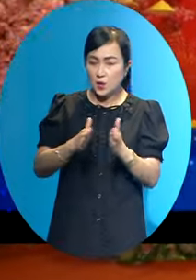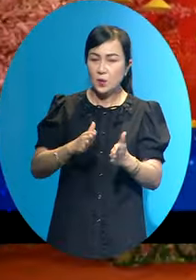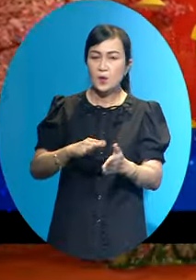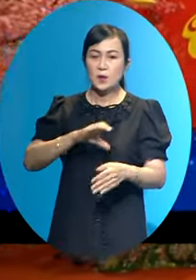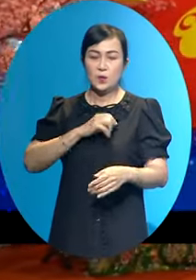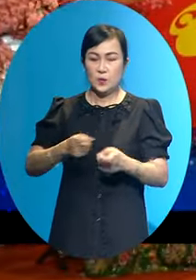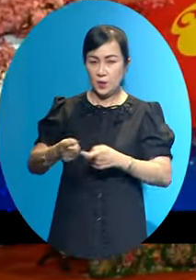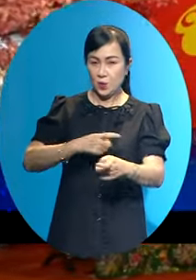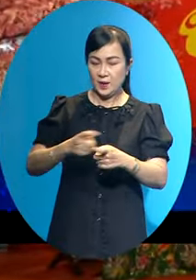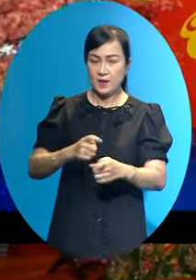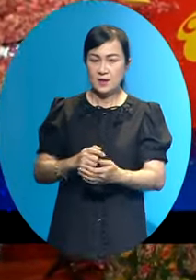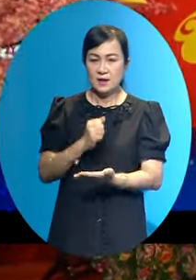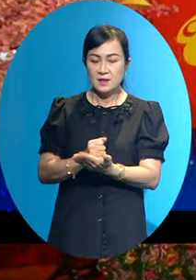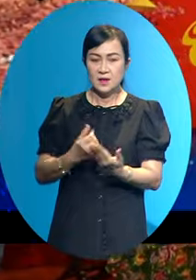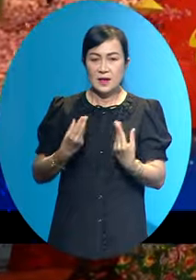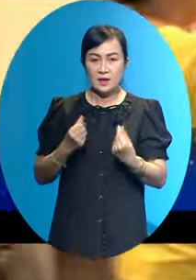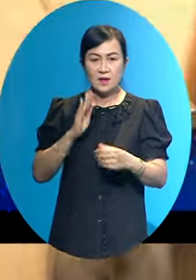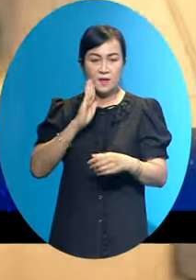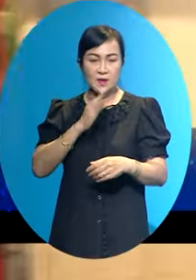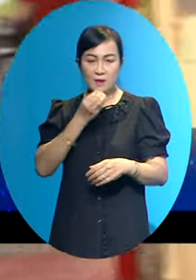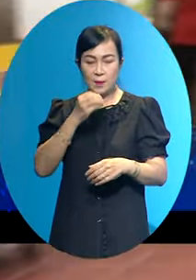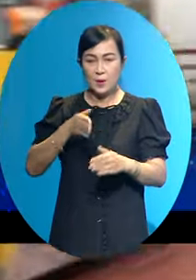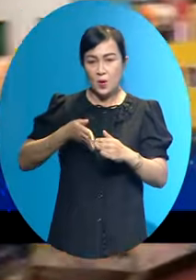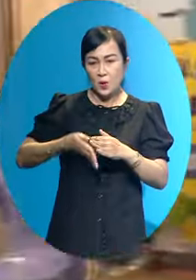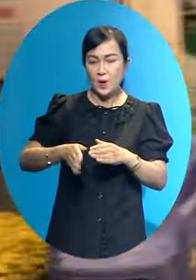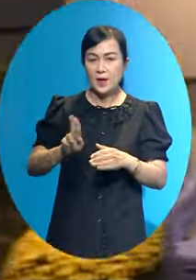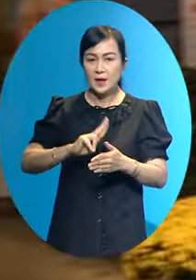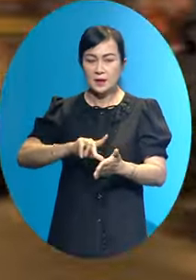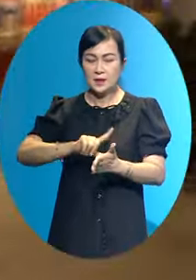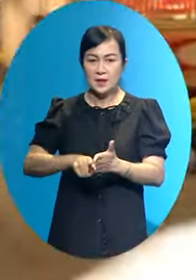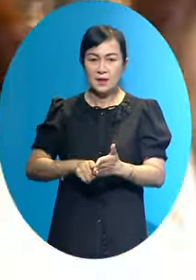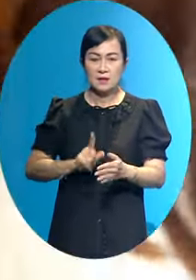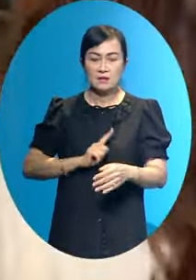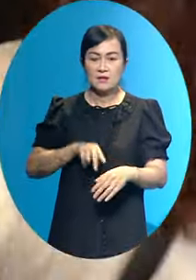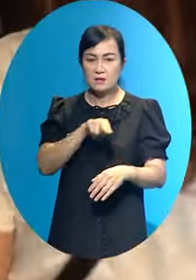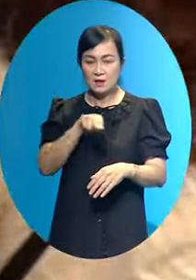lý. Ví dụ giấy chứng nhận an toàn vệ sinh thực phẩm của quán hết hạn sẽ được tự động nhắc nhở.